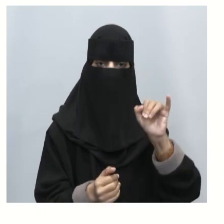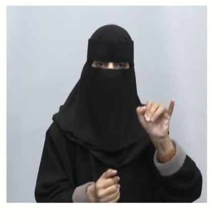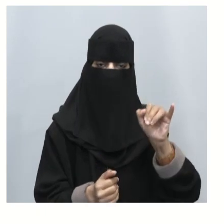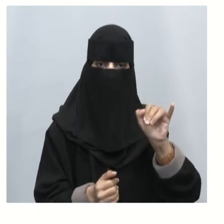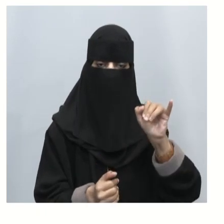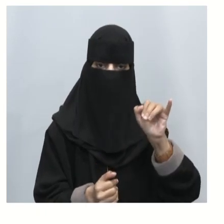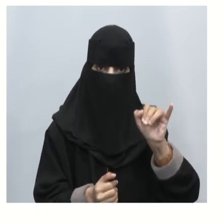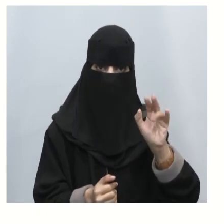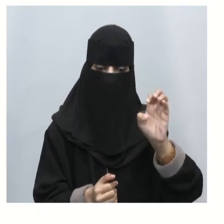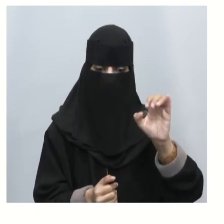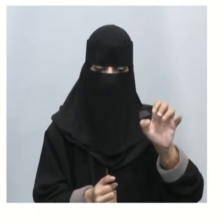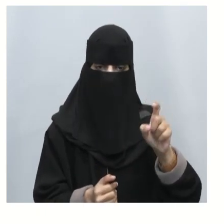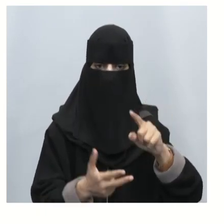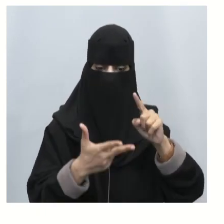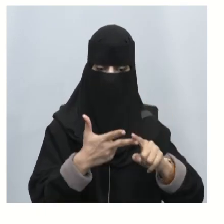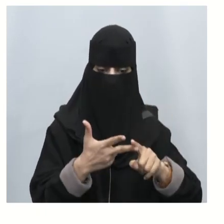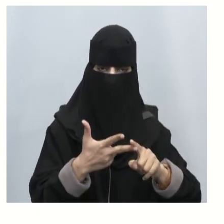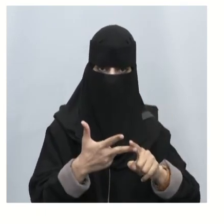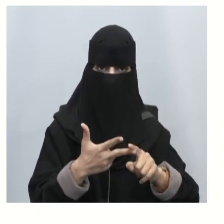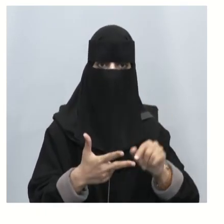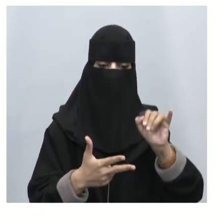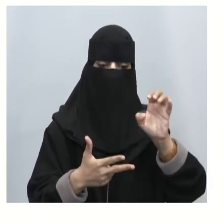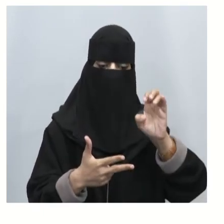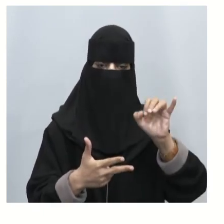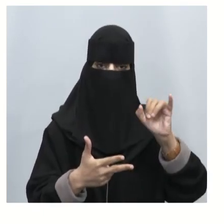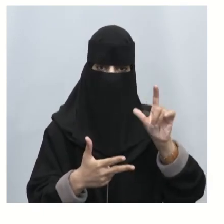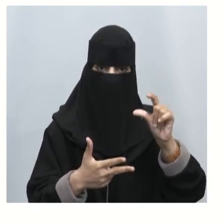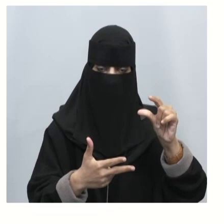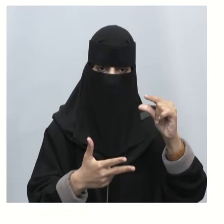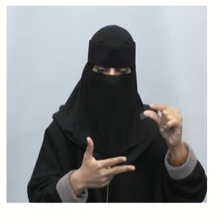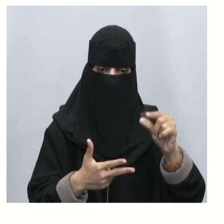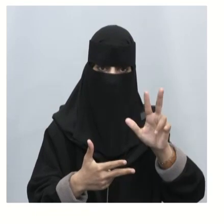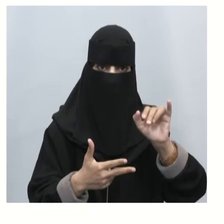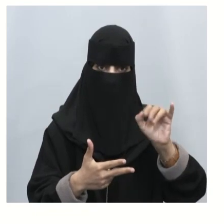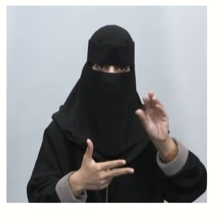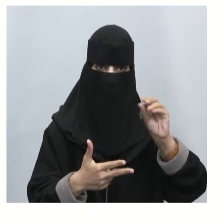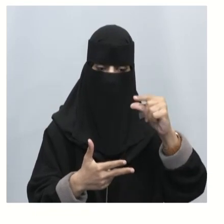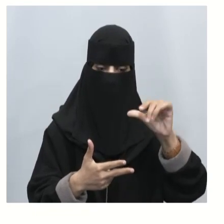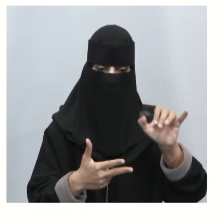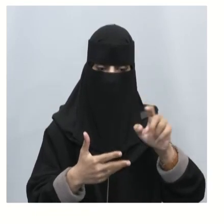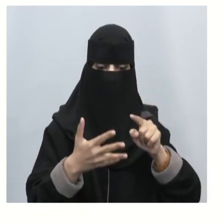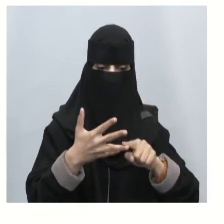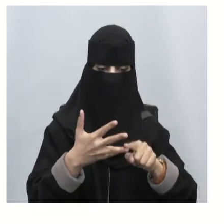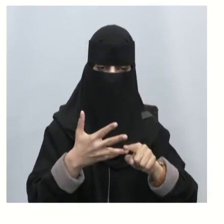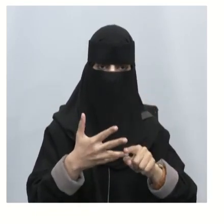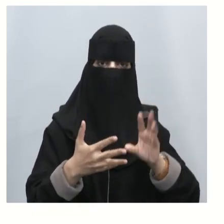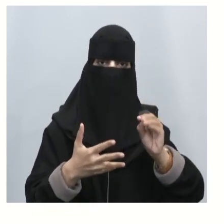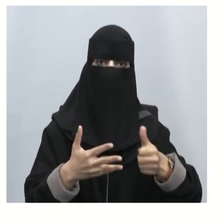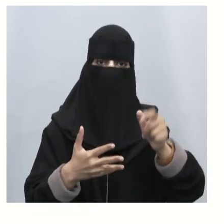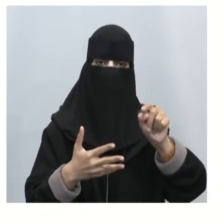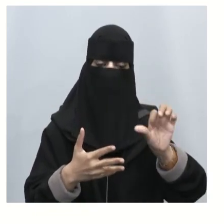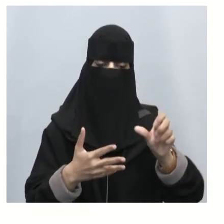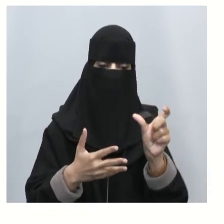الهادي واخيرا لدينا الخليفه هارون الرشيد فهؤلاء الاربعه هم